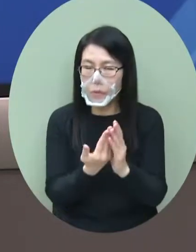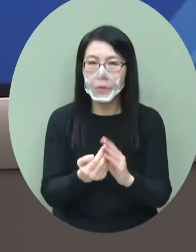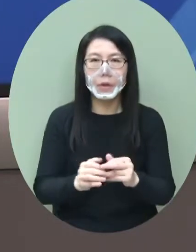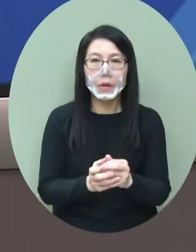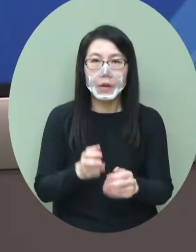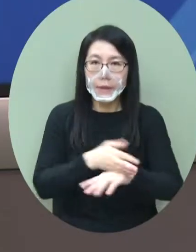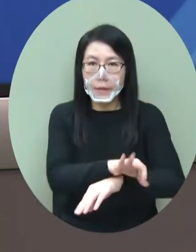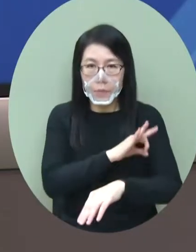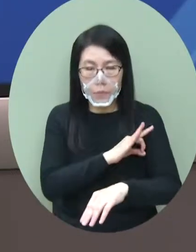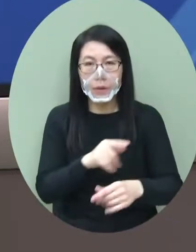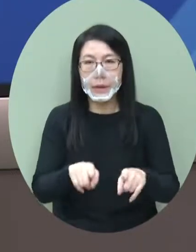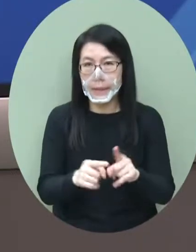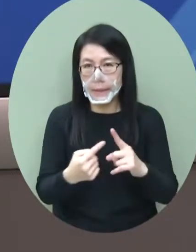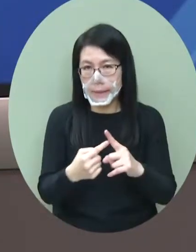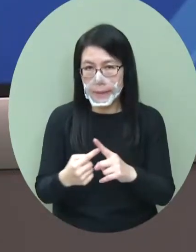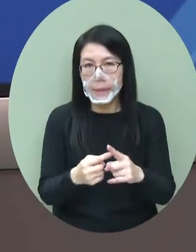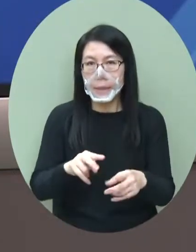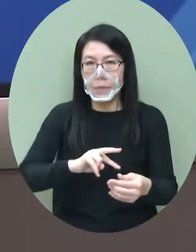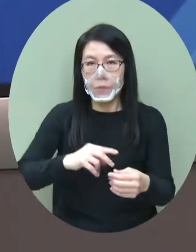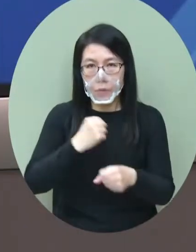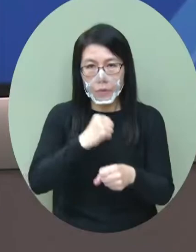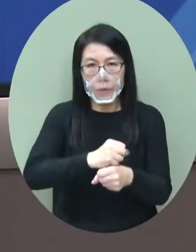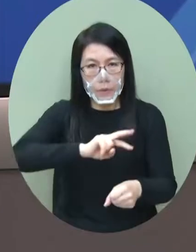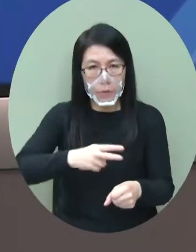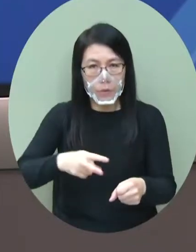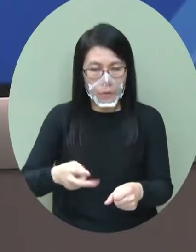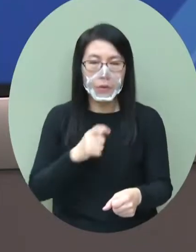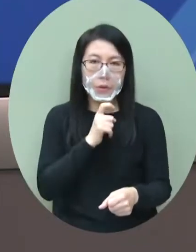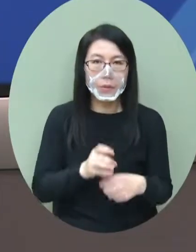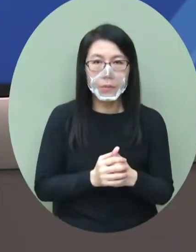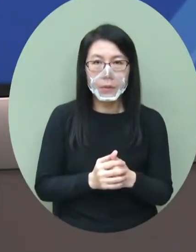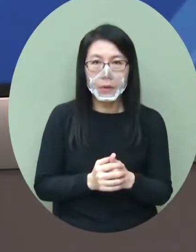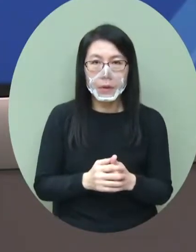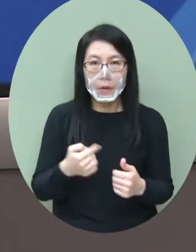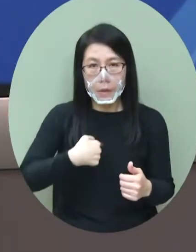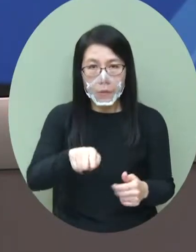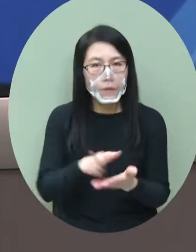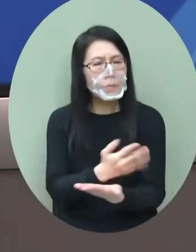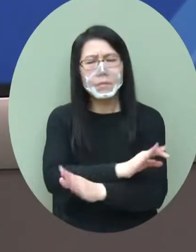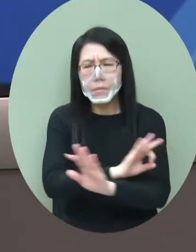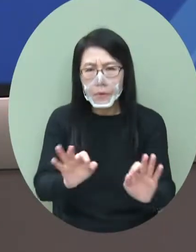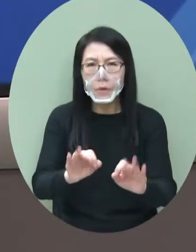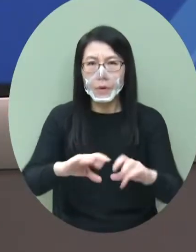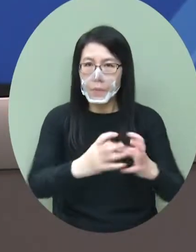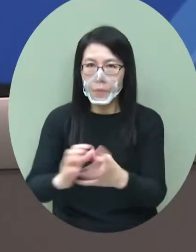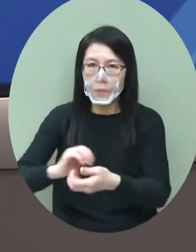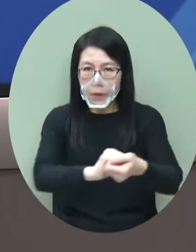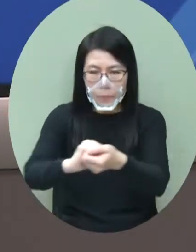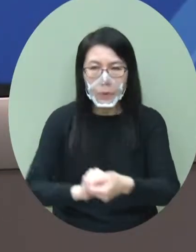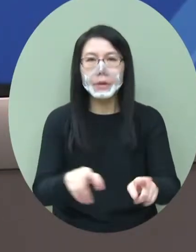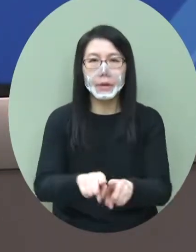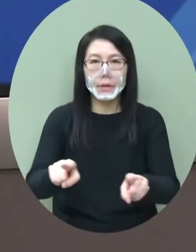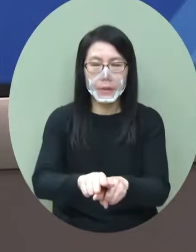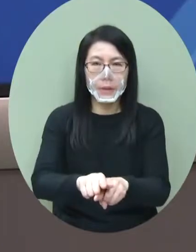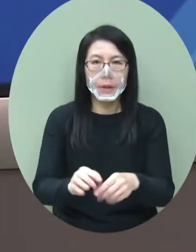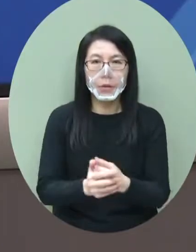以至呢就是各个不同的岗位的人士呢，我们会不断的调节我们的工作，也是不分你我跨部门